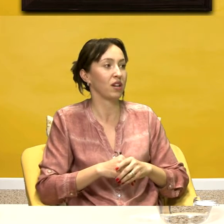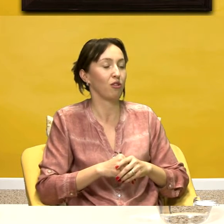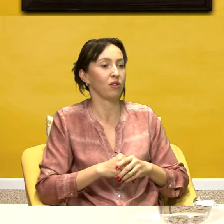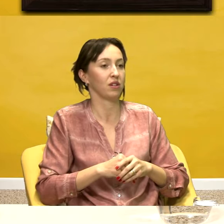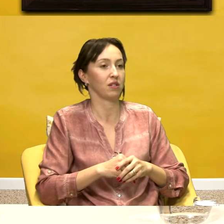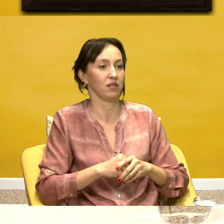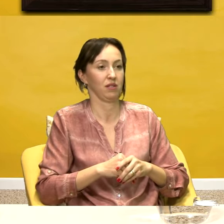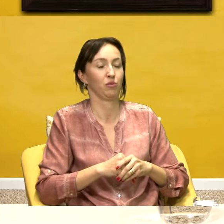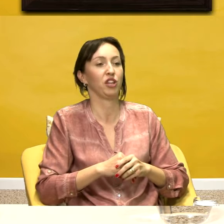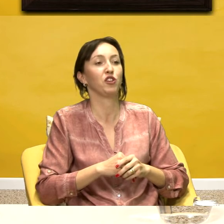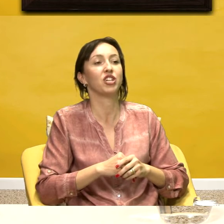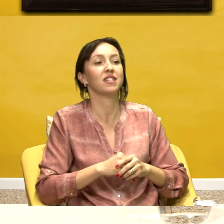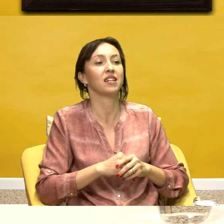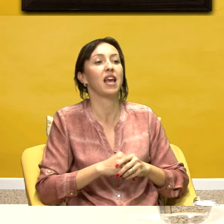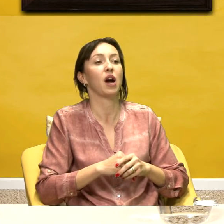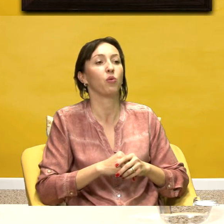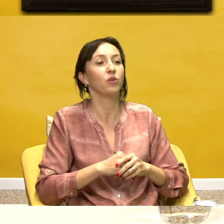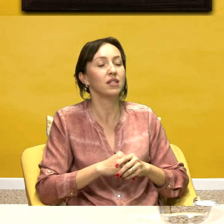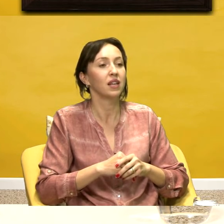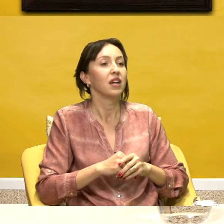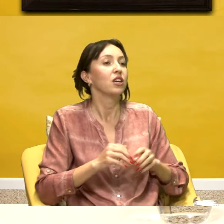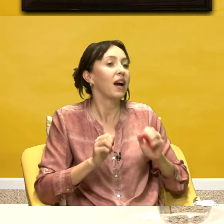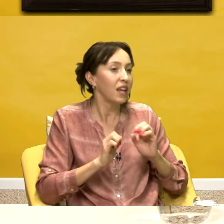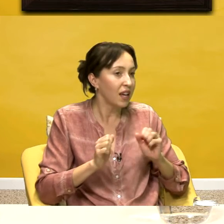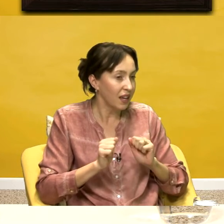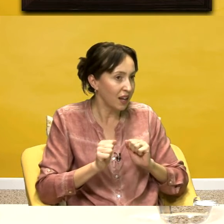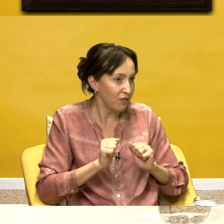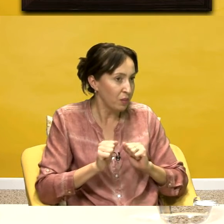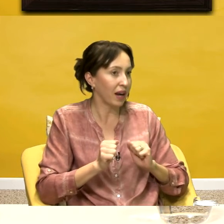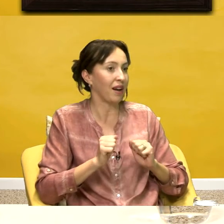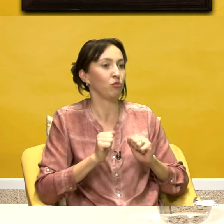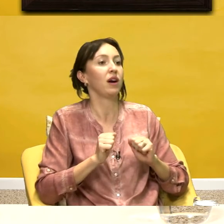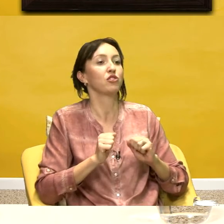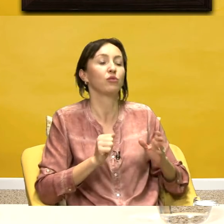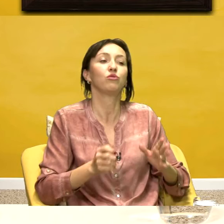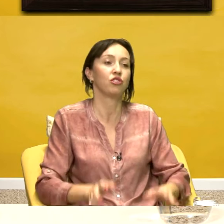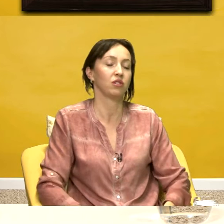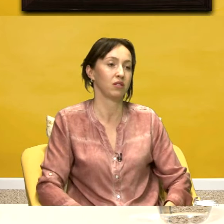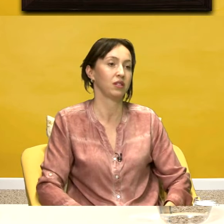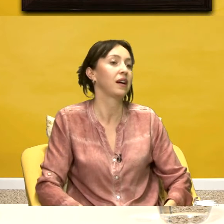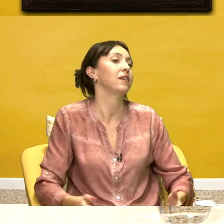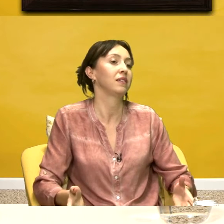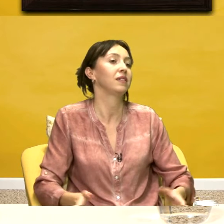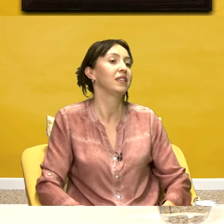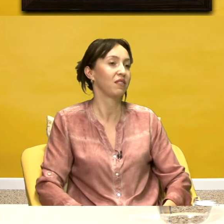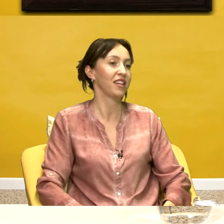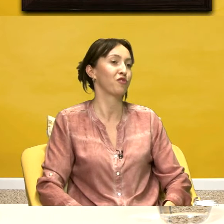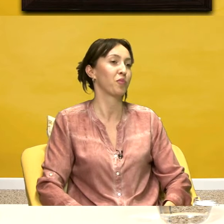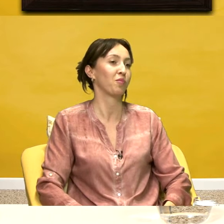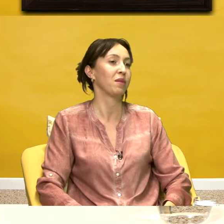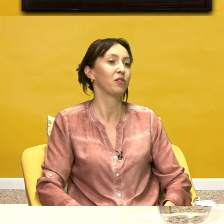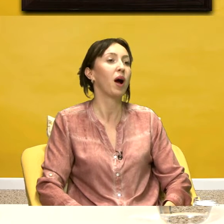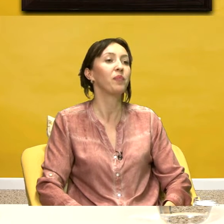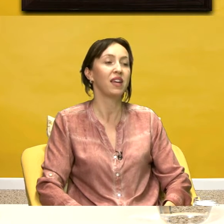destinat persoanelor cu deficiență de auz, care vibra doar, și atunci dacă intervenea